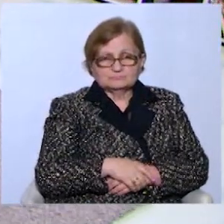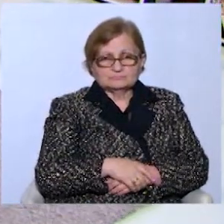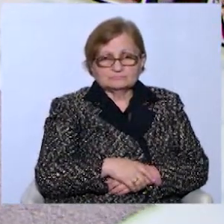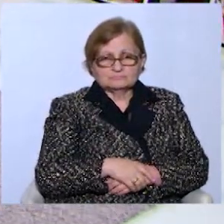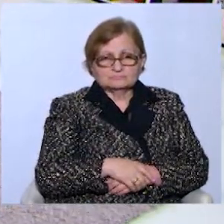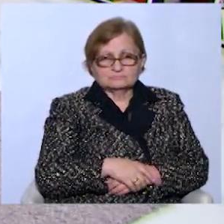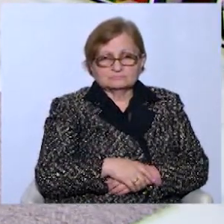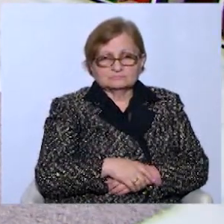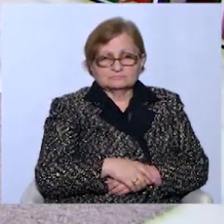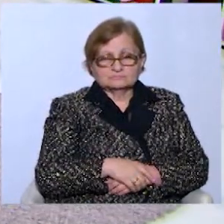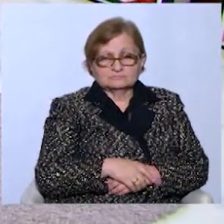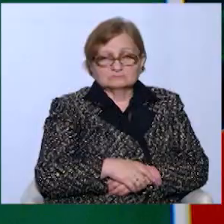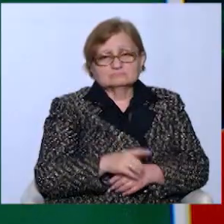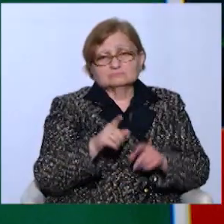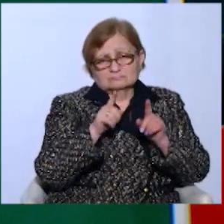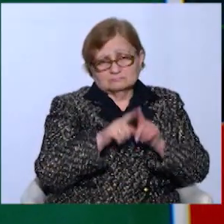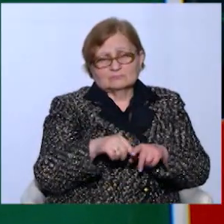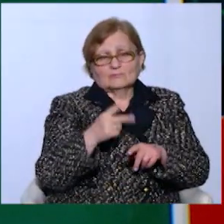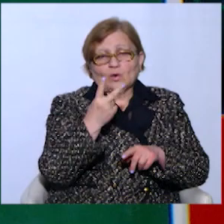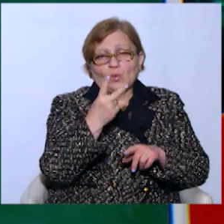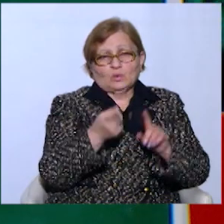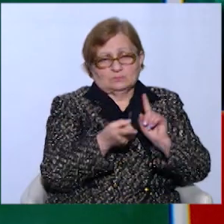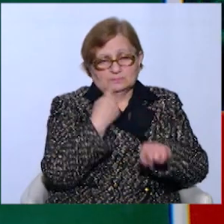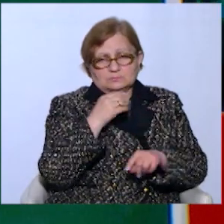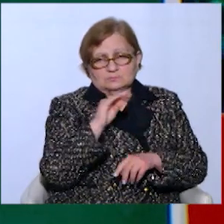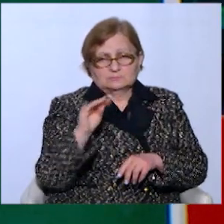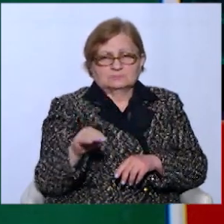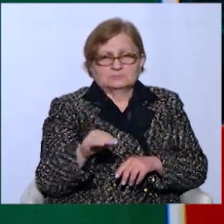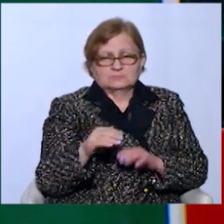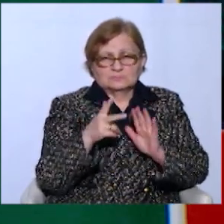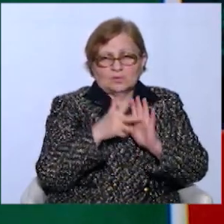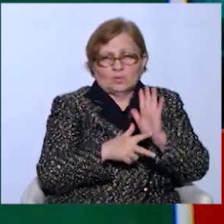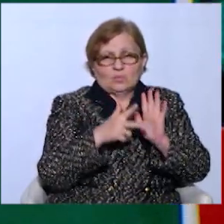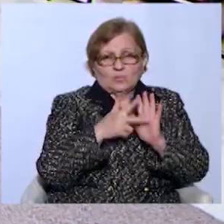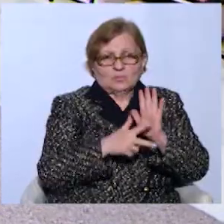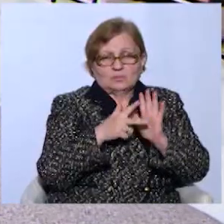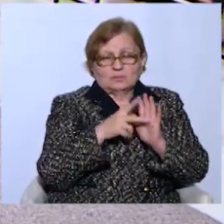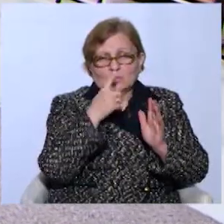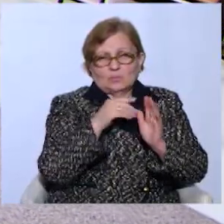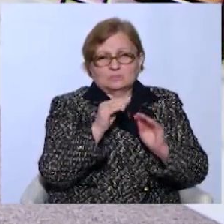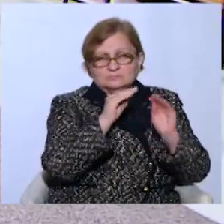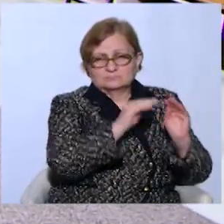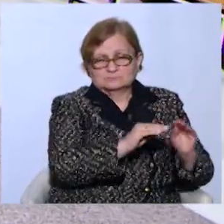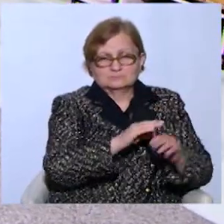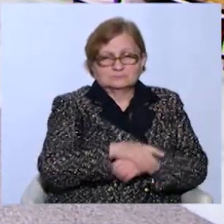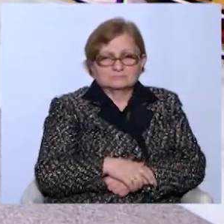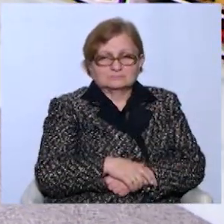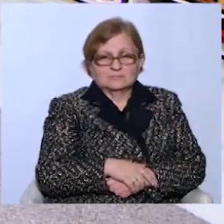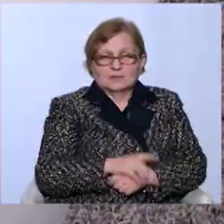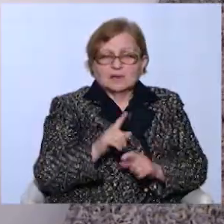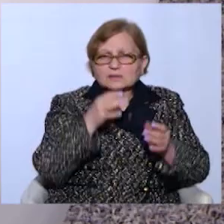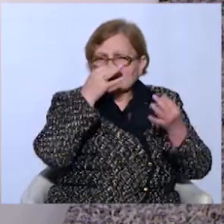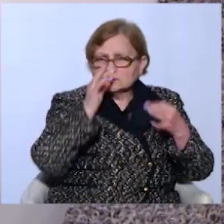ლარიანებთან აქაც 2 ცალი გამოვაკლოთ, 80 ლარი გადავიხადეთ. რა